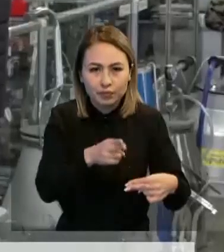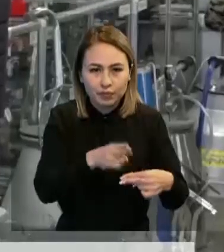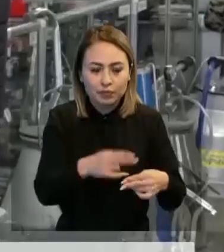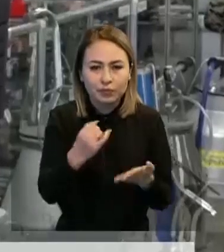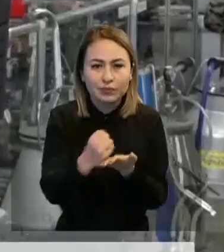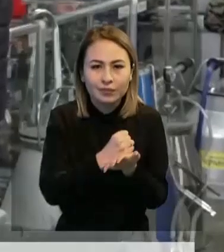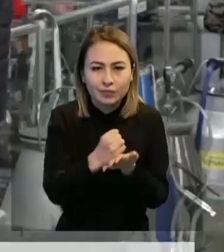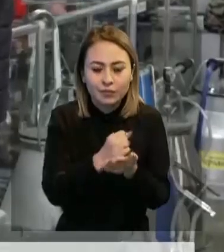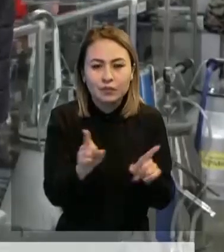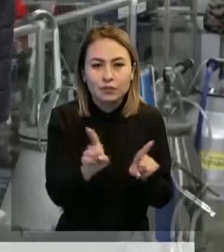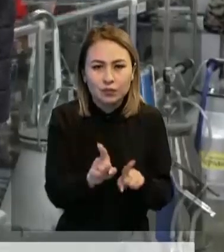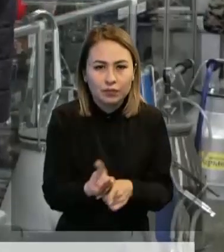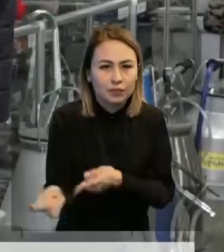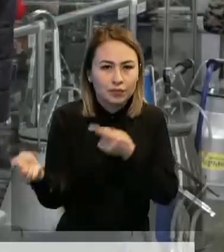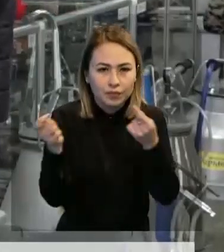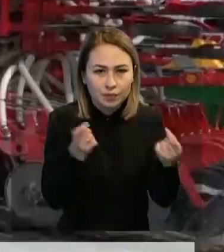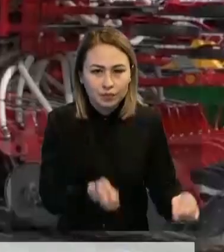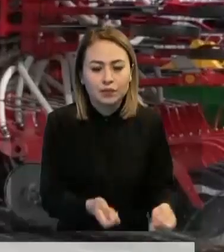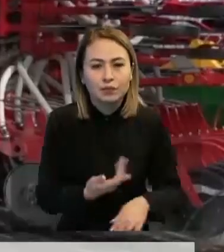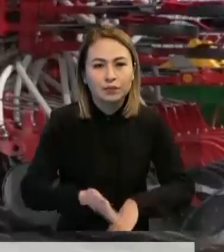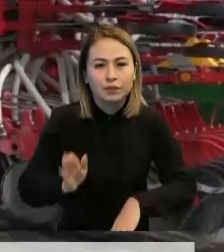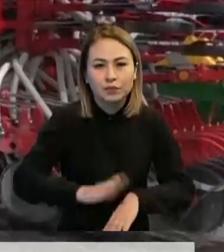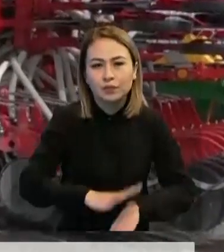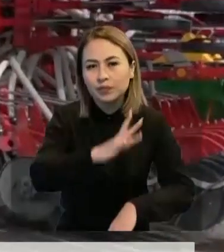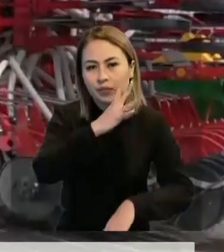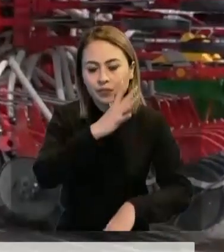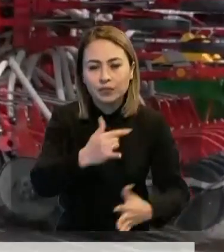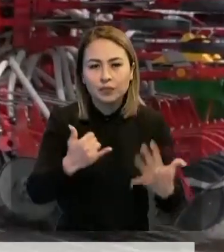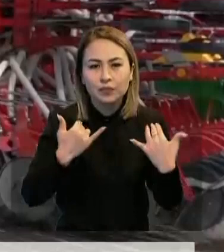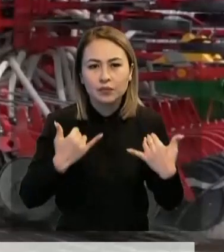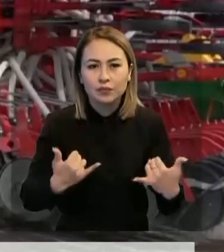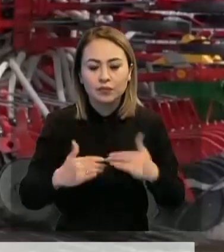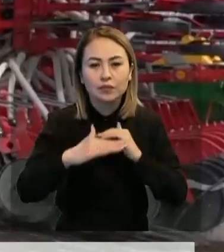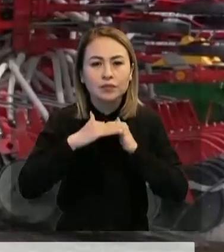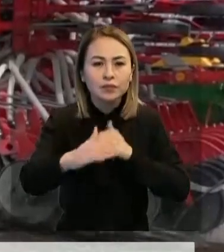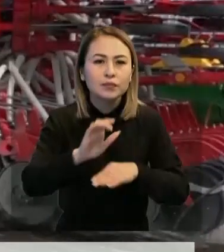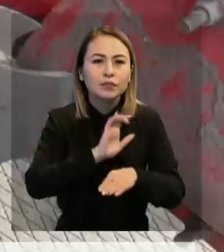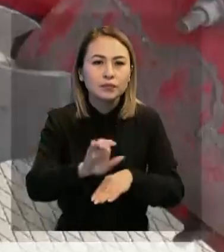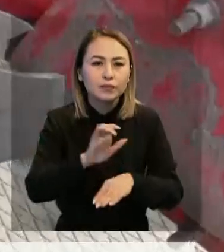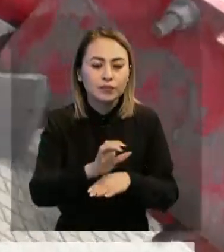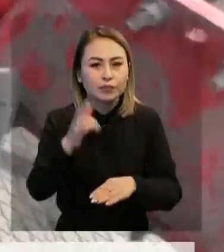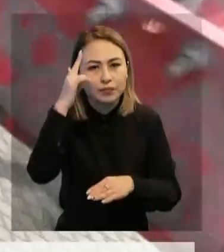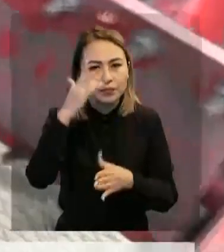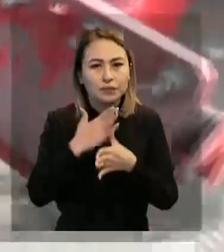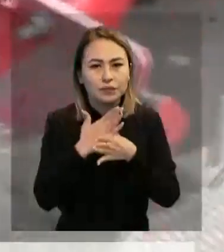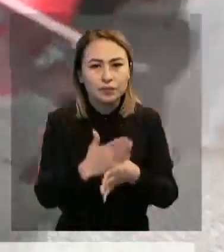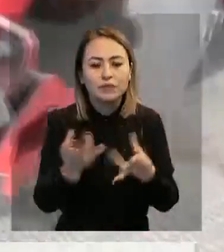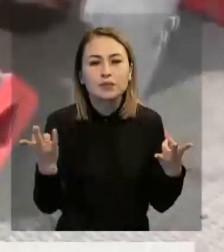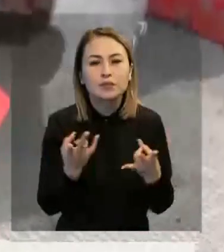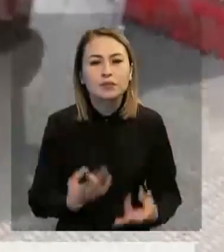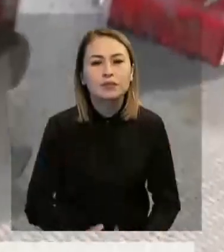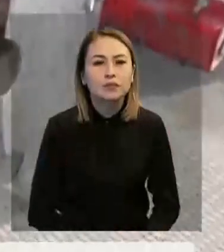қосалқы бөлшектерді жеткізуде қиындықтар туындай бастады. Сондықтан отандық өндіріске қолдау көрсету қажет дейді